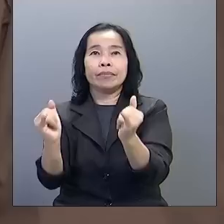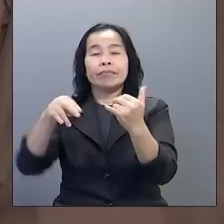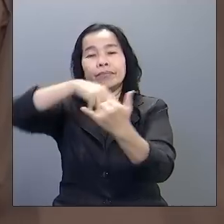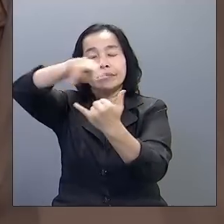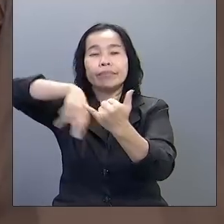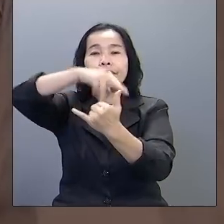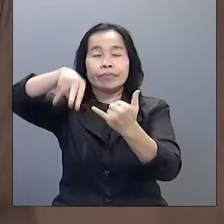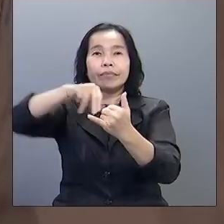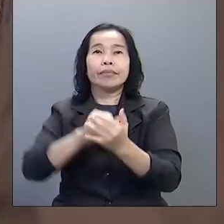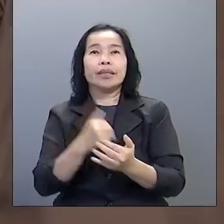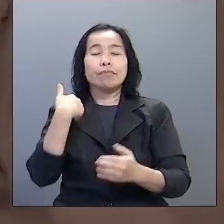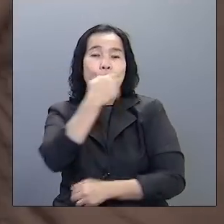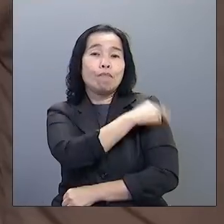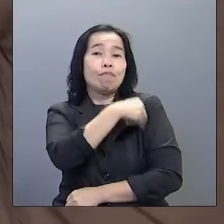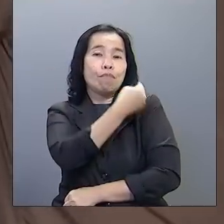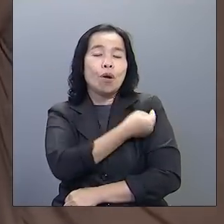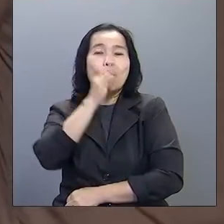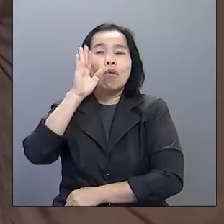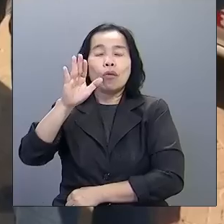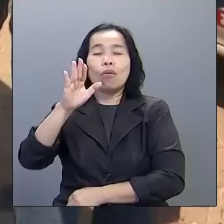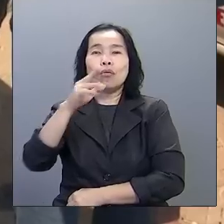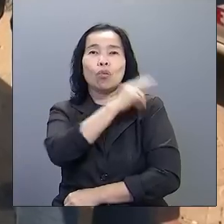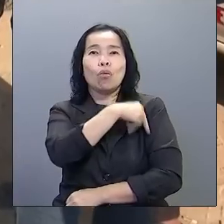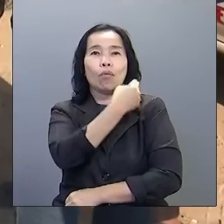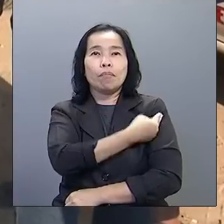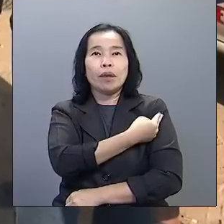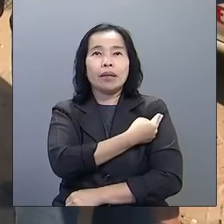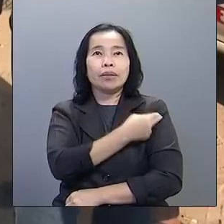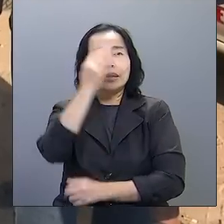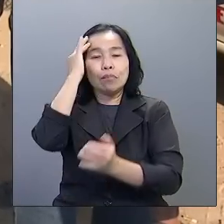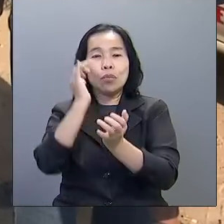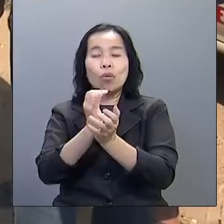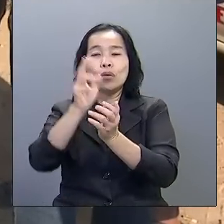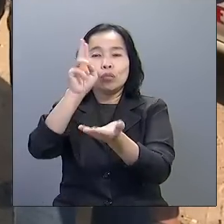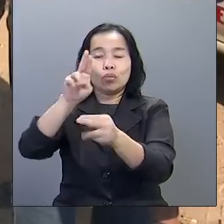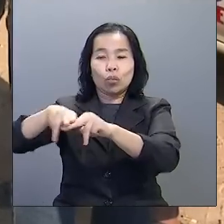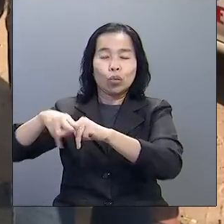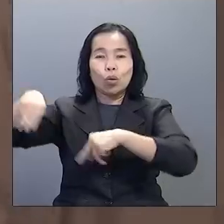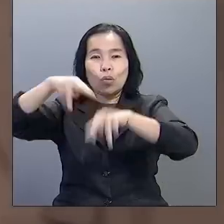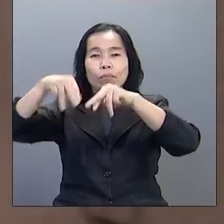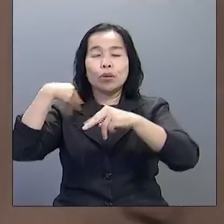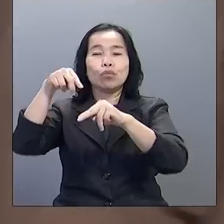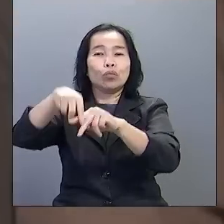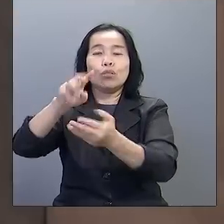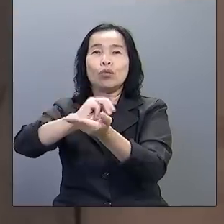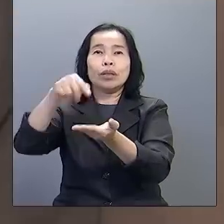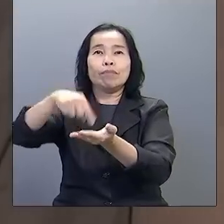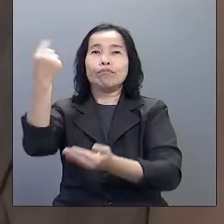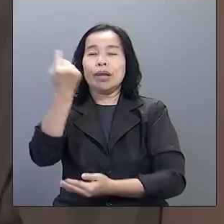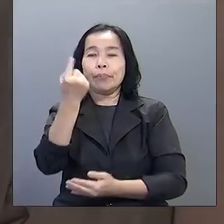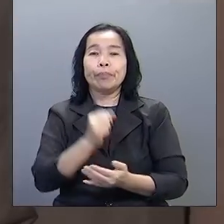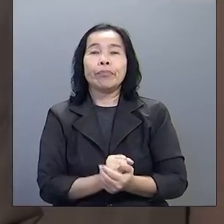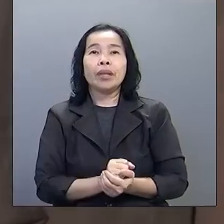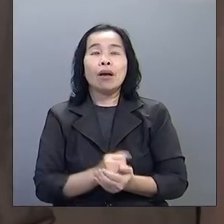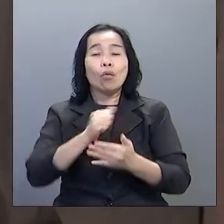ตลักษณ์บุคคลซึ่งก็จะมีแพทย์จากสถาบันนิติเวชโรงพยาบาลตำรวจคอยดูแลซึ่งขั้นตอนทั้งหมดจะจบที่มูลนิธิเพียงจุดเดียวครับญา